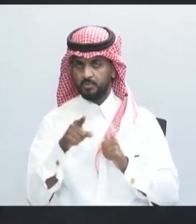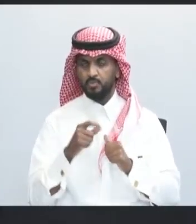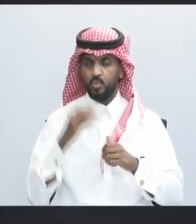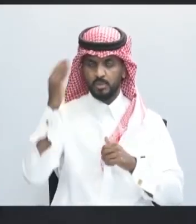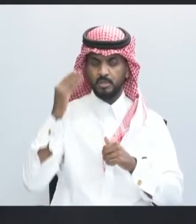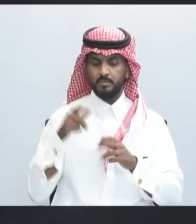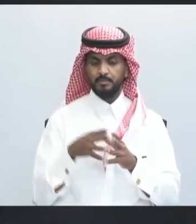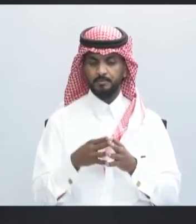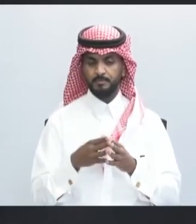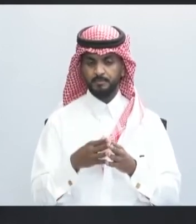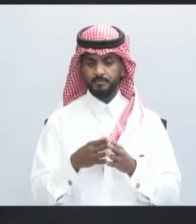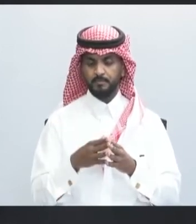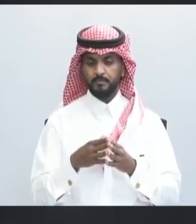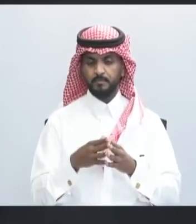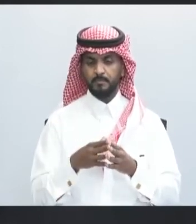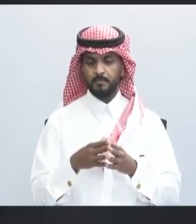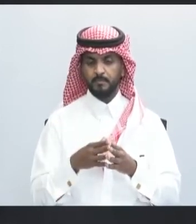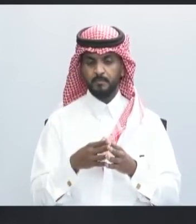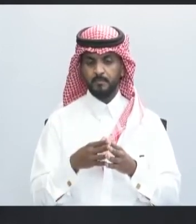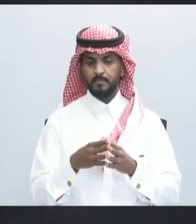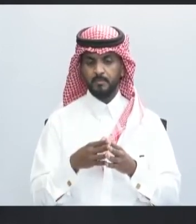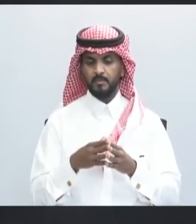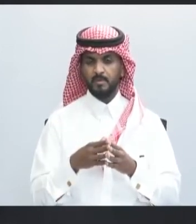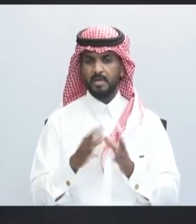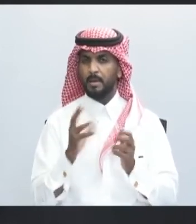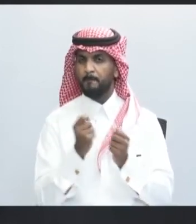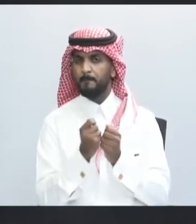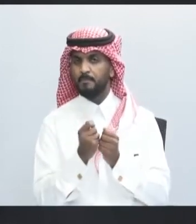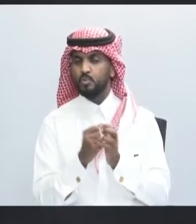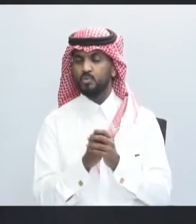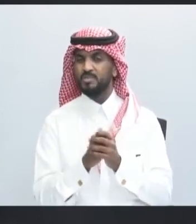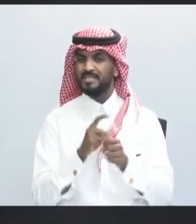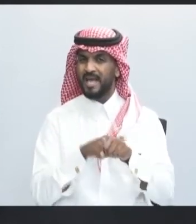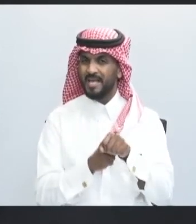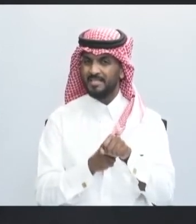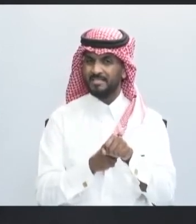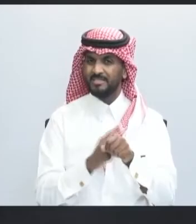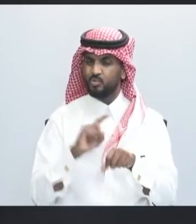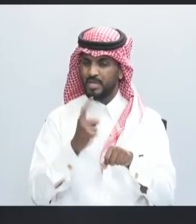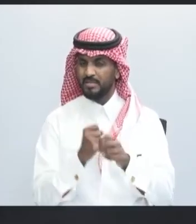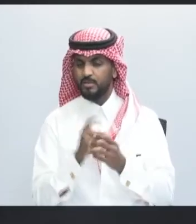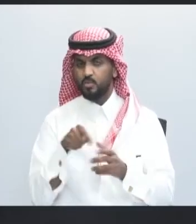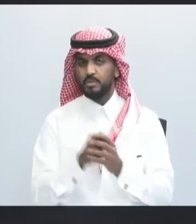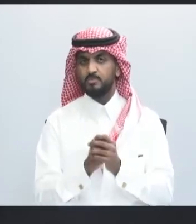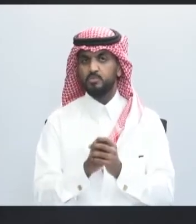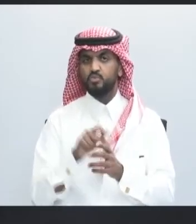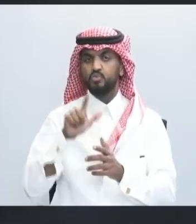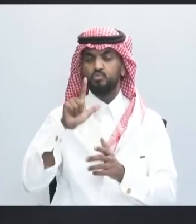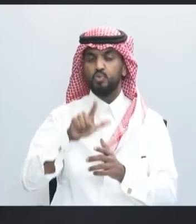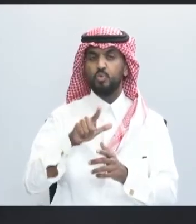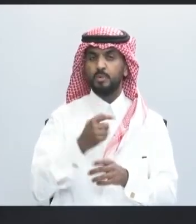منكم ان تقوم بحصر ساعات النوم في خلال اسبوع كامل